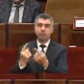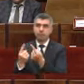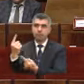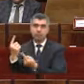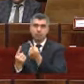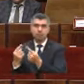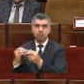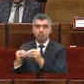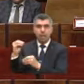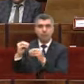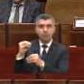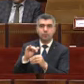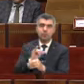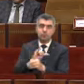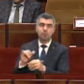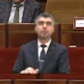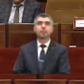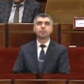مجموعه من الاشكالات المطروحه في هذا السياق.